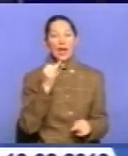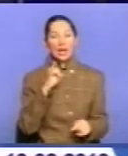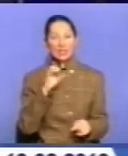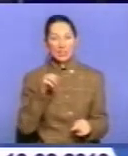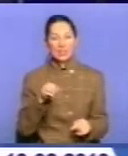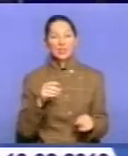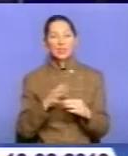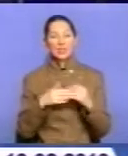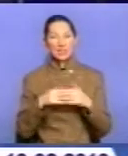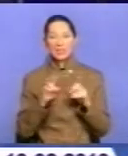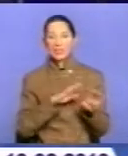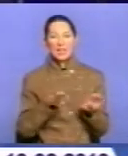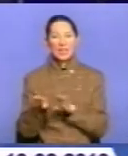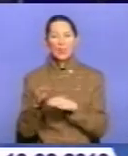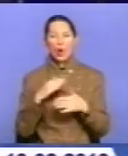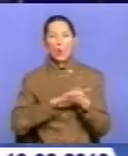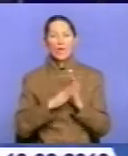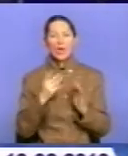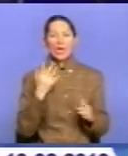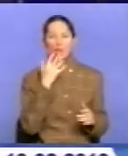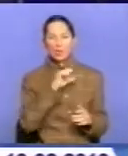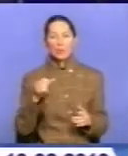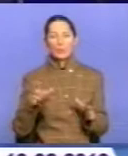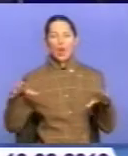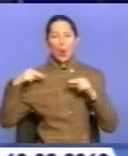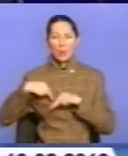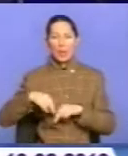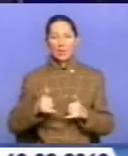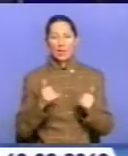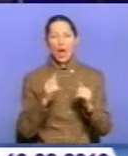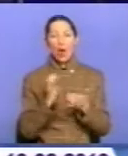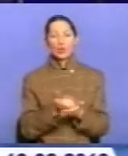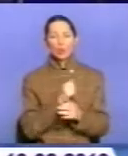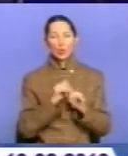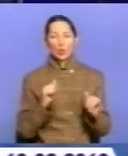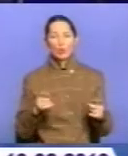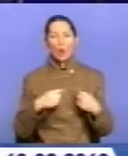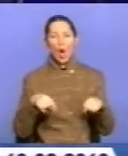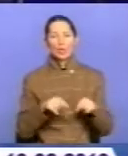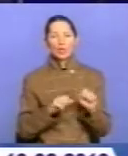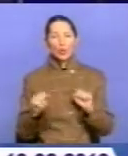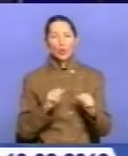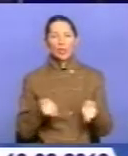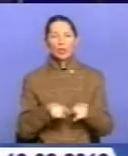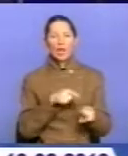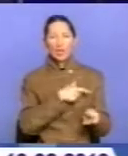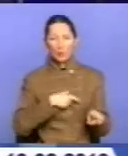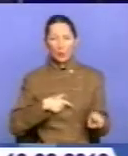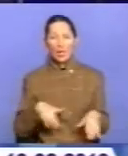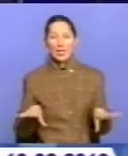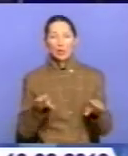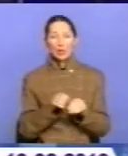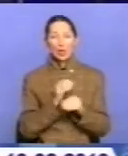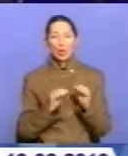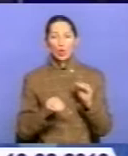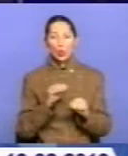нерівних умовах з іноземними колегами. Для успішного розвитку галузі уряд та народні депутати спільно розробили новий